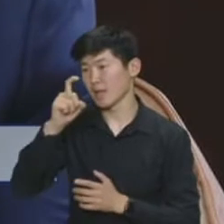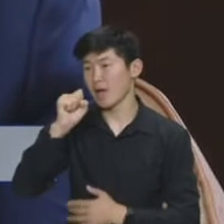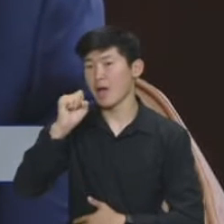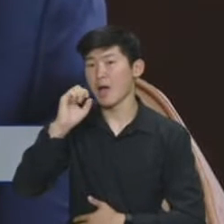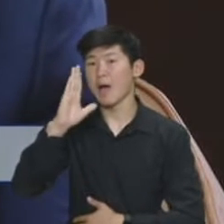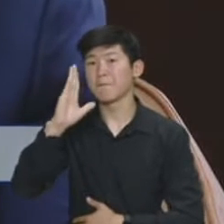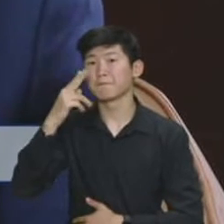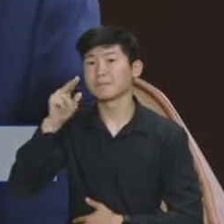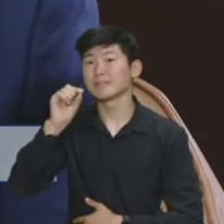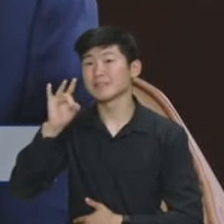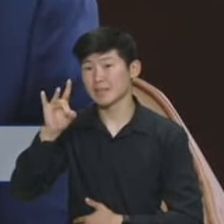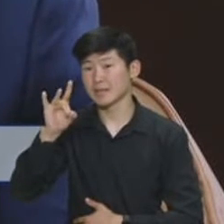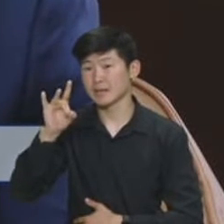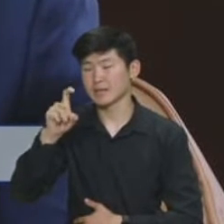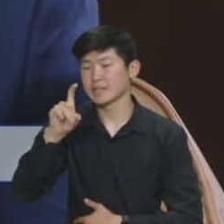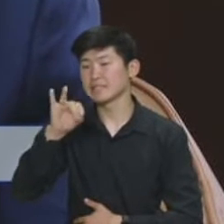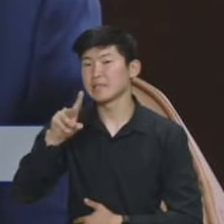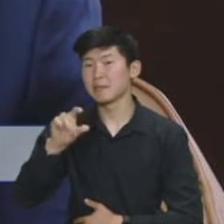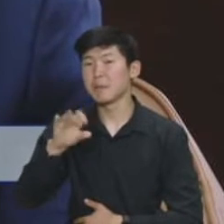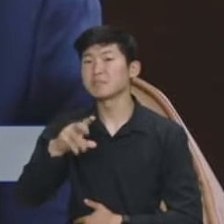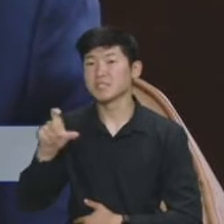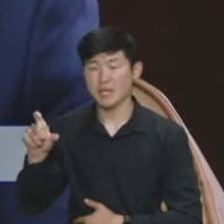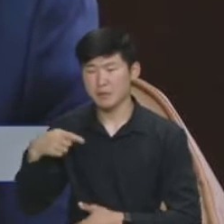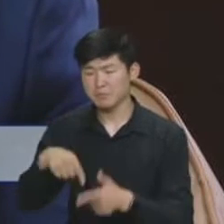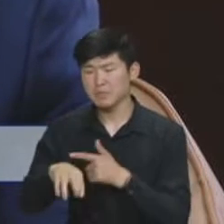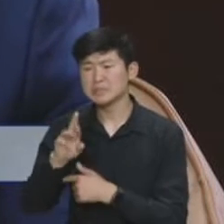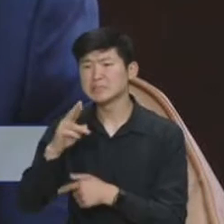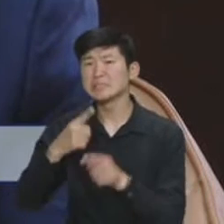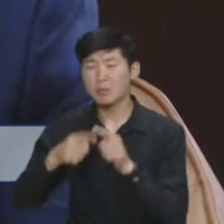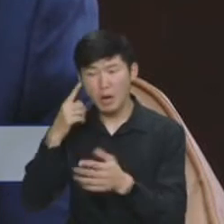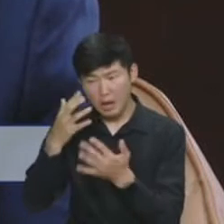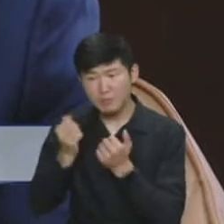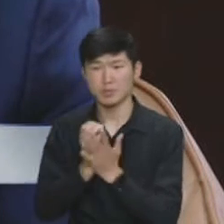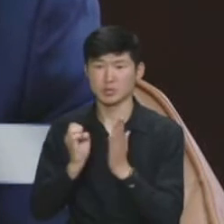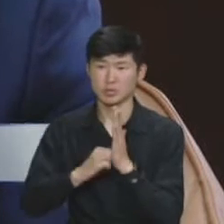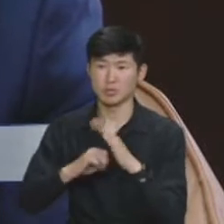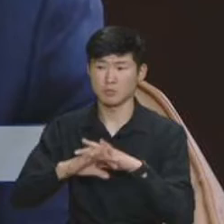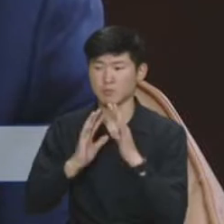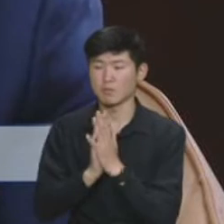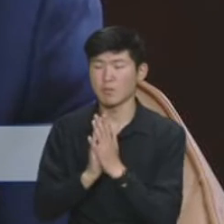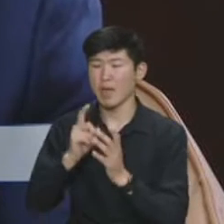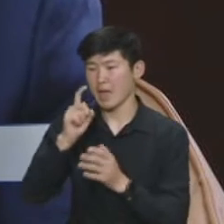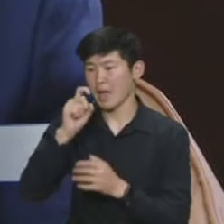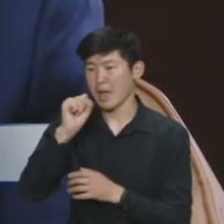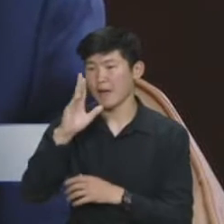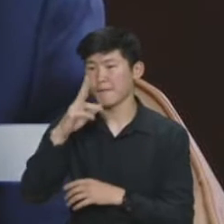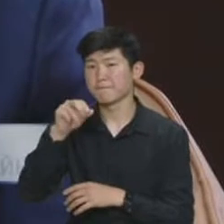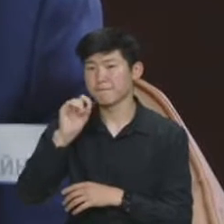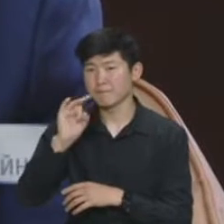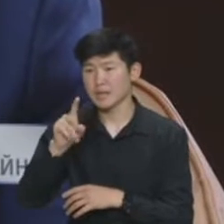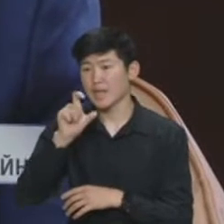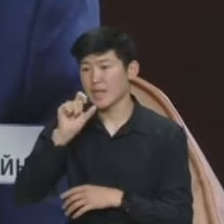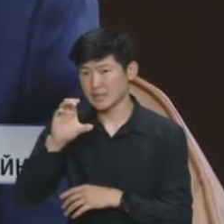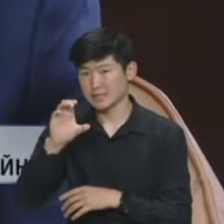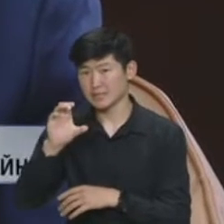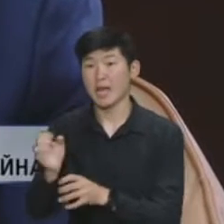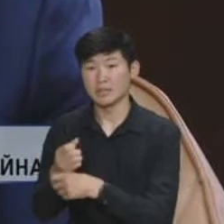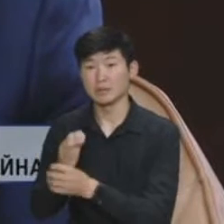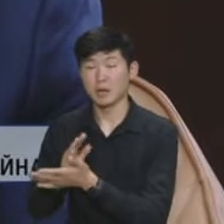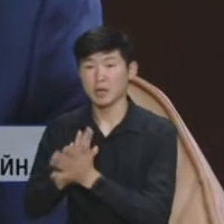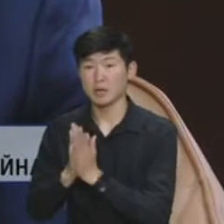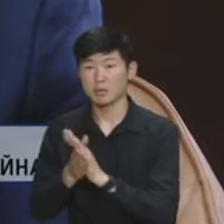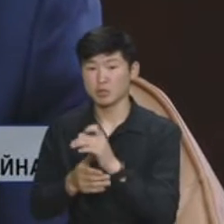хавдрын хим эмчилгээ байна. Тэрний ямар зорилгоор яаж авдаг нь ойлгох хэрэгтэй. Тэр бол бүх одоо хавдрын эсийг алдаг.